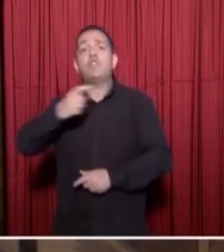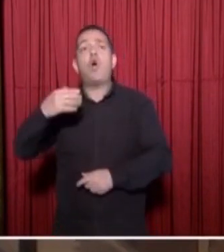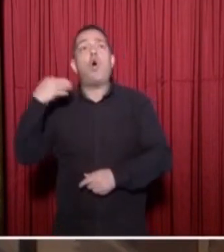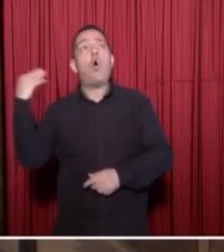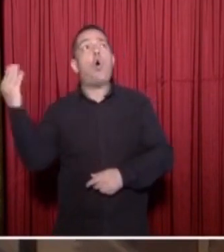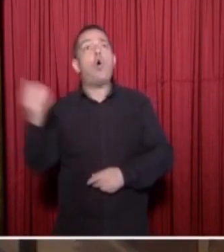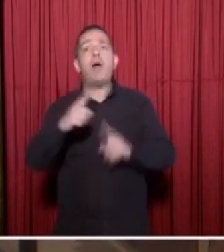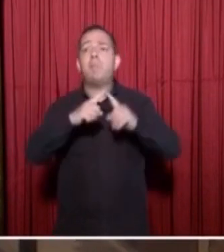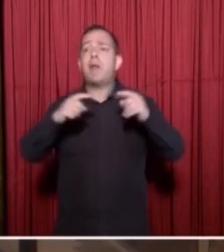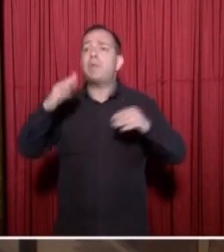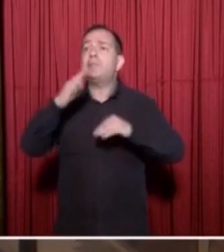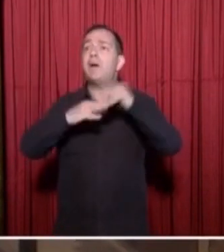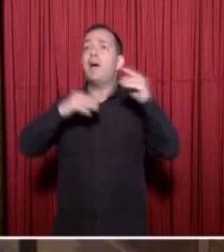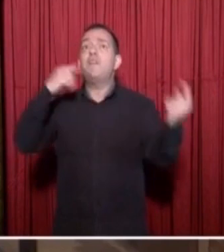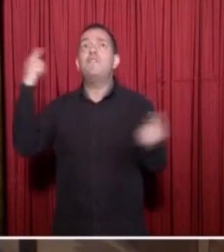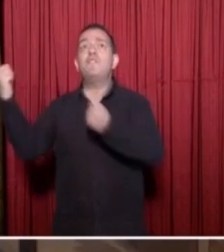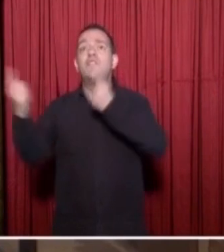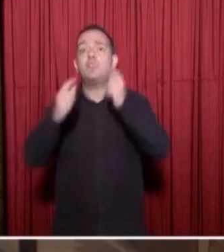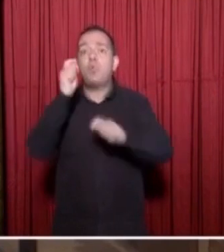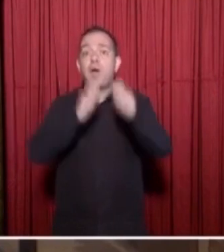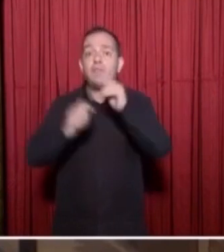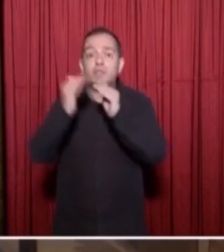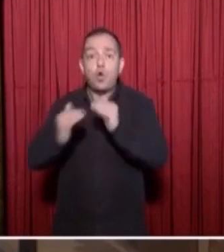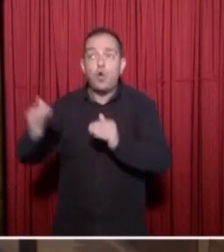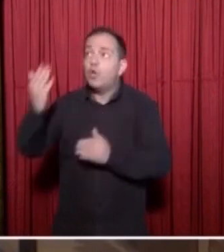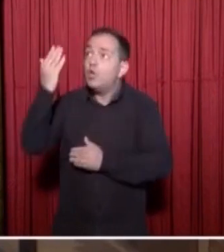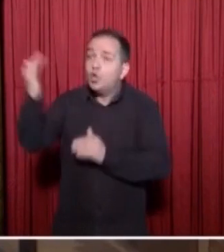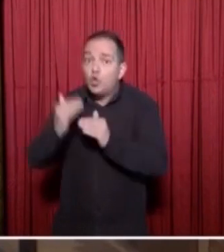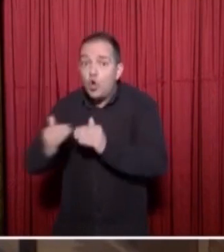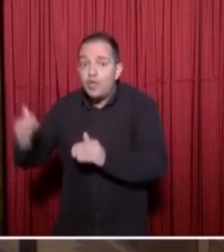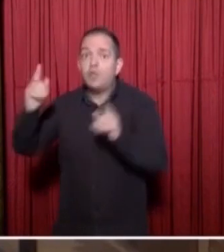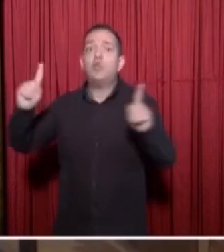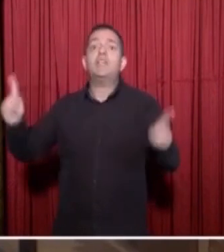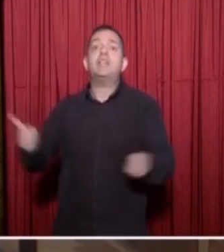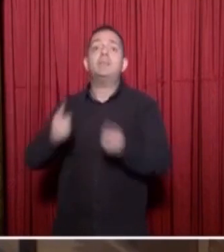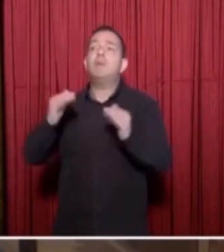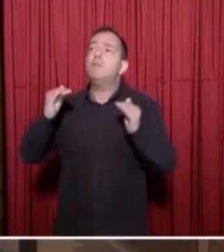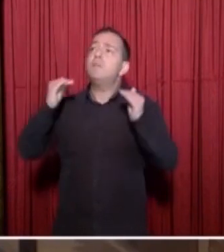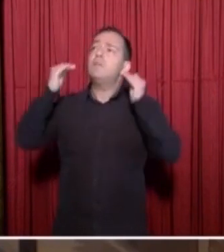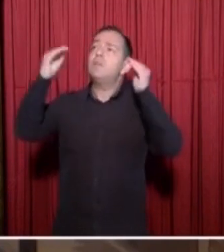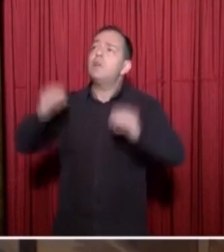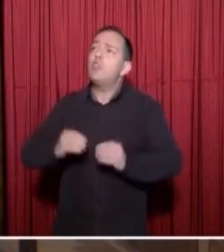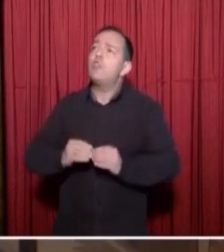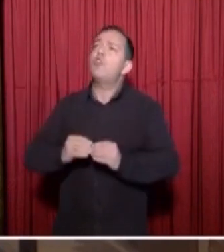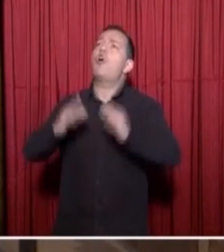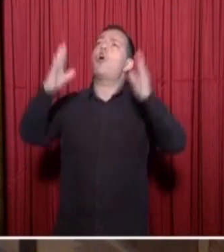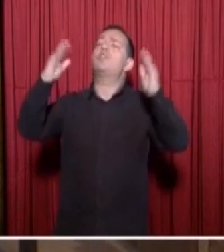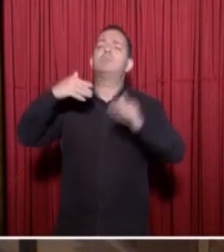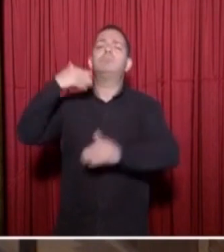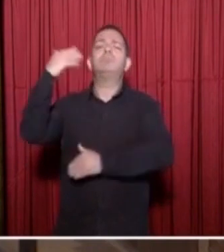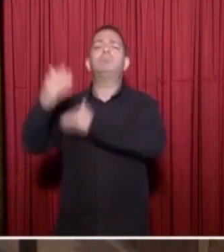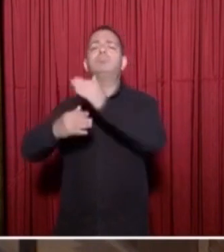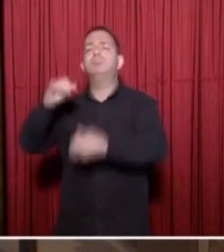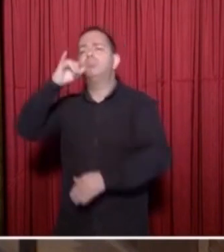έργα Κυρίου των Κύριων υμνείτε, και υπεριψούτε εις πάντας